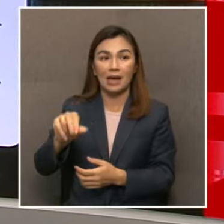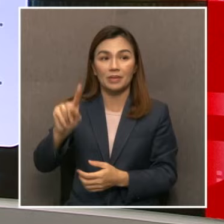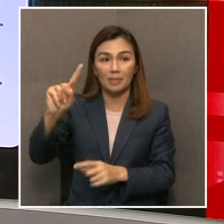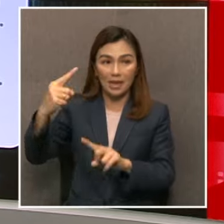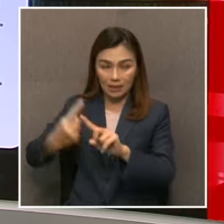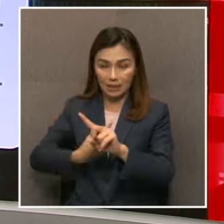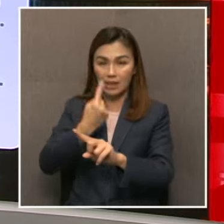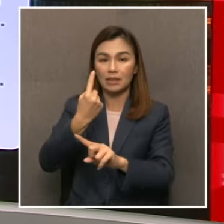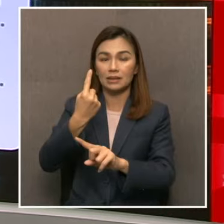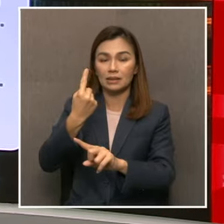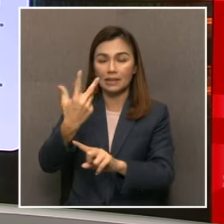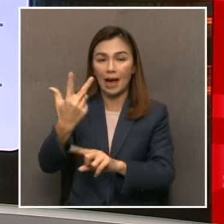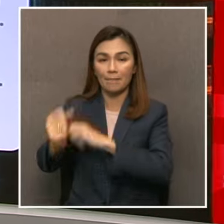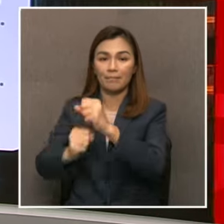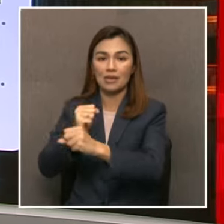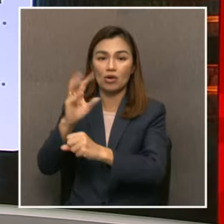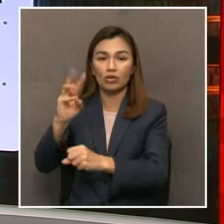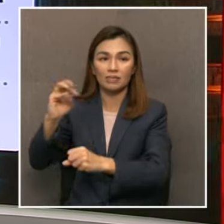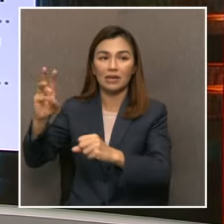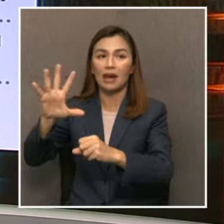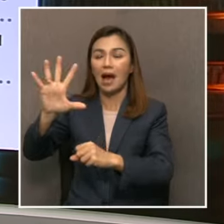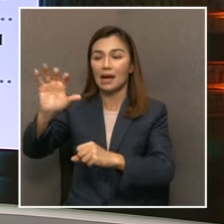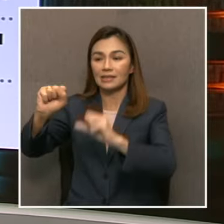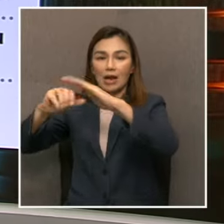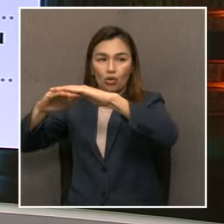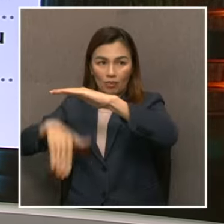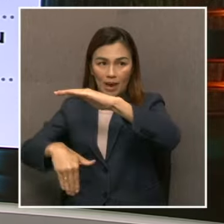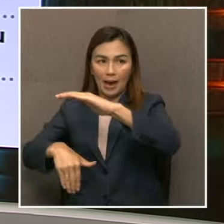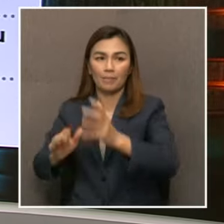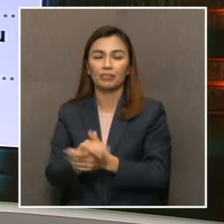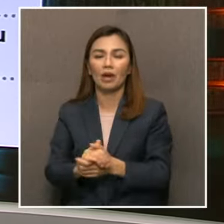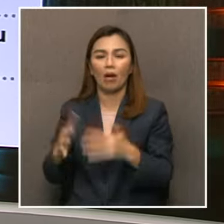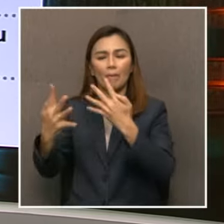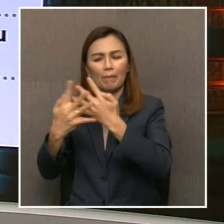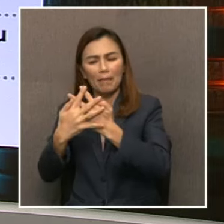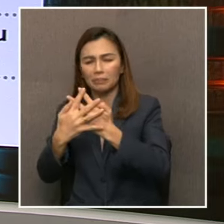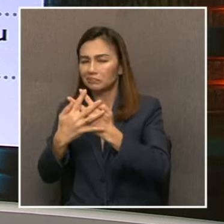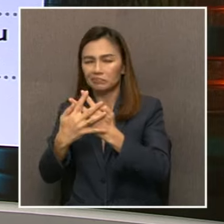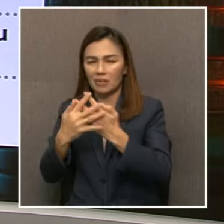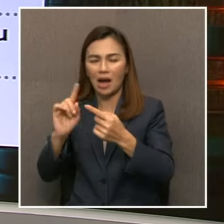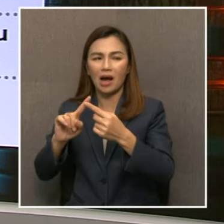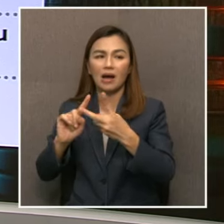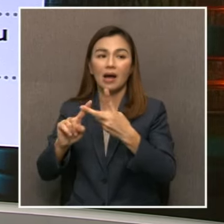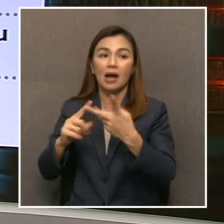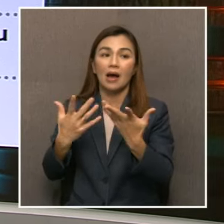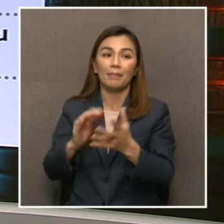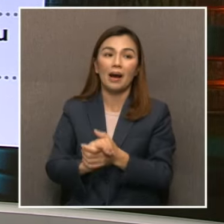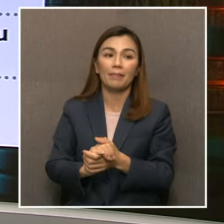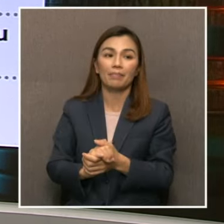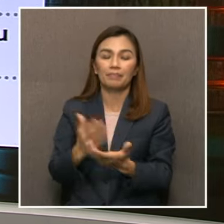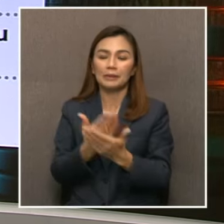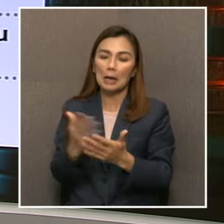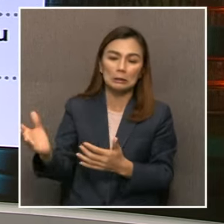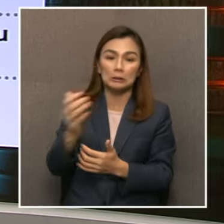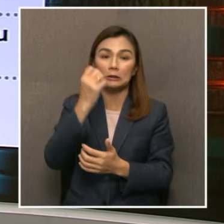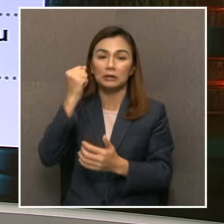คม2567ที่ผ่านมาไม่อยู่ระหว่างต้องโทษจำคุกไม่ถูกระงับสิทธิ์ เรียกเงินคืนตาม